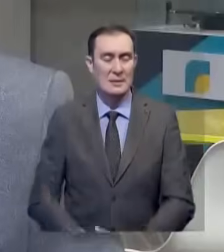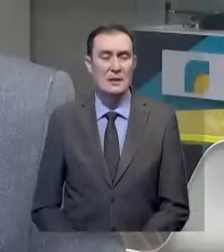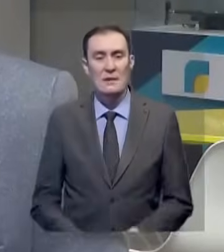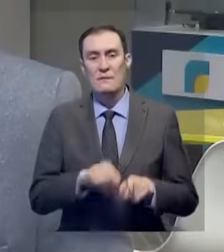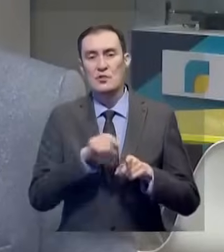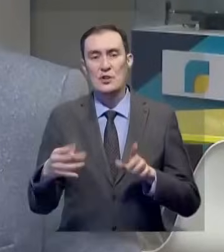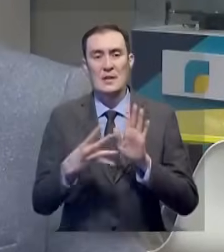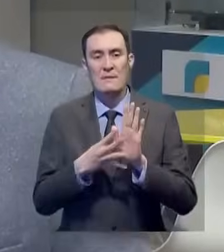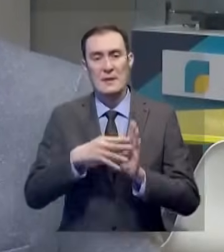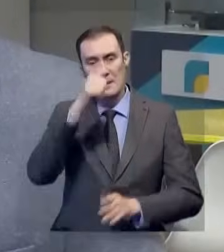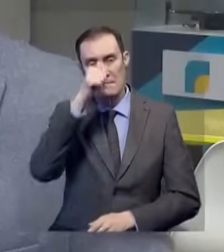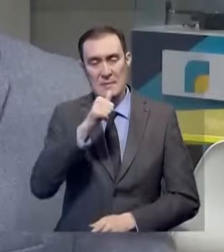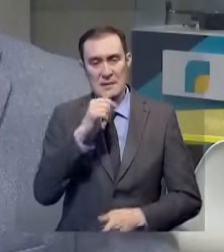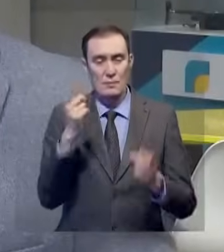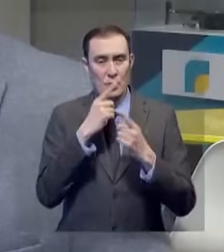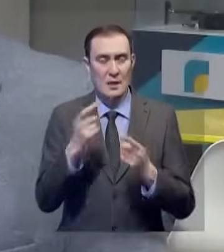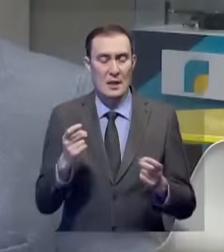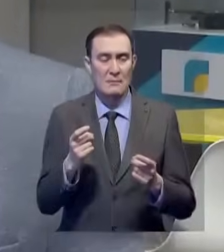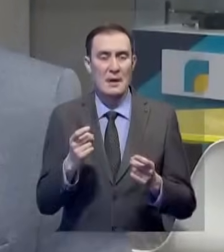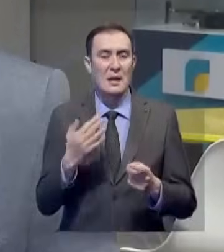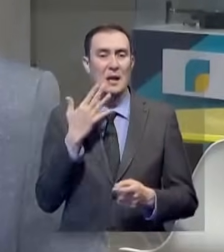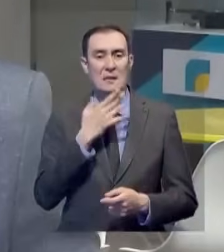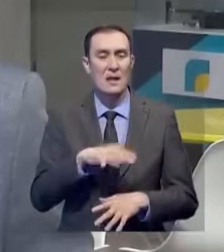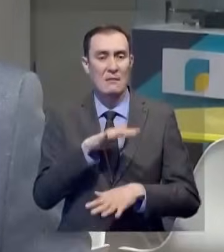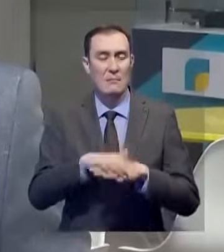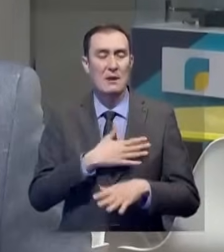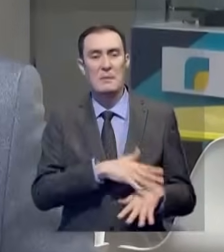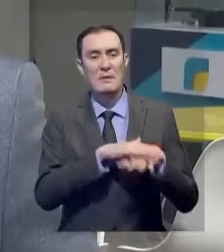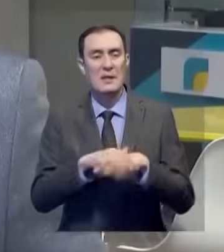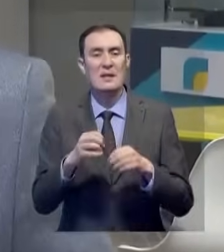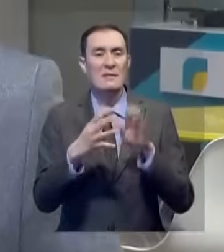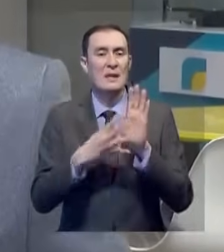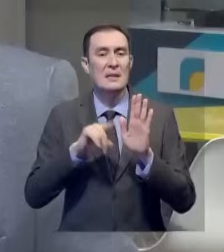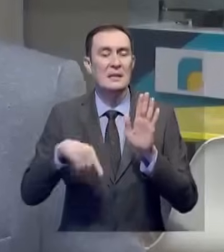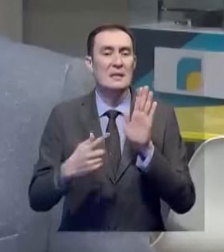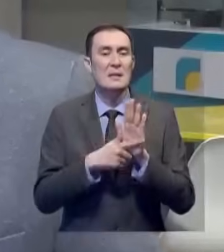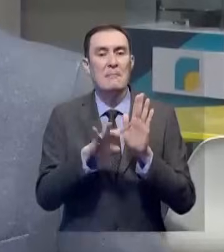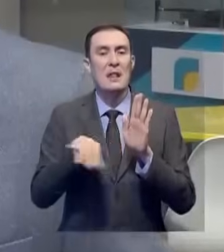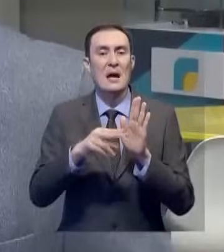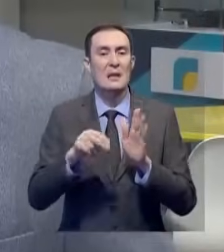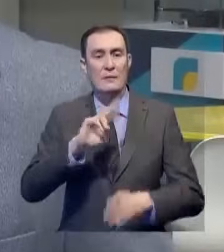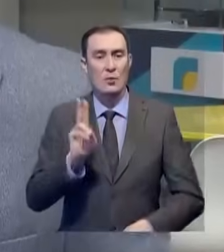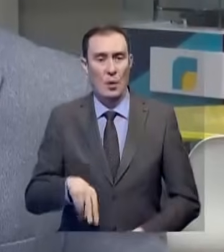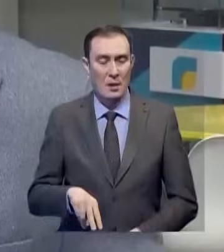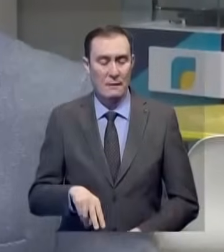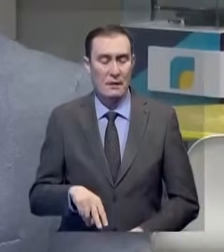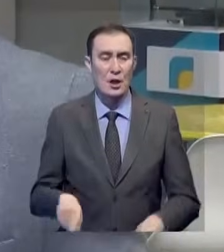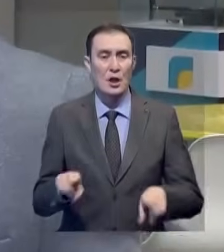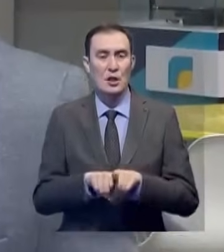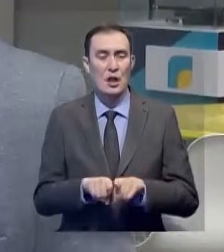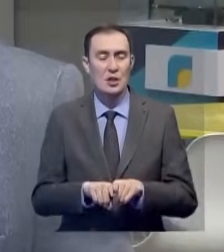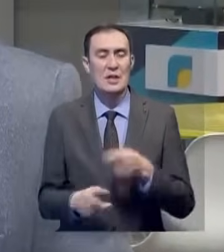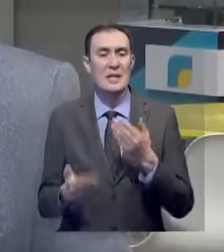9 месяцев, по последним данным Национального банка, мы привлекли 19,7 миллиардов долларов. Также,